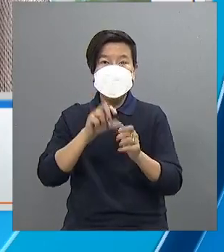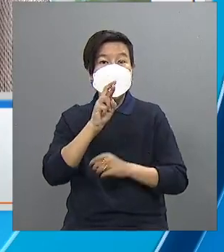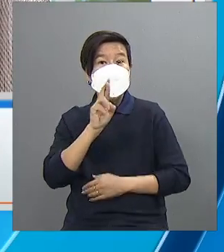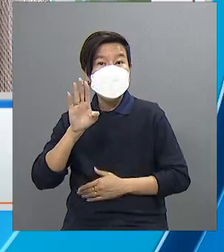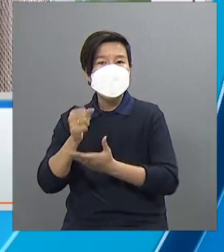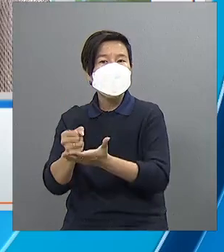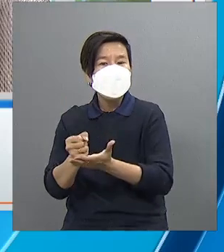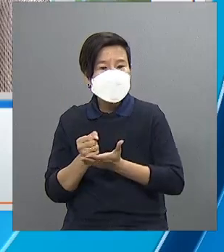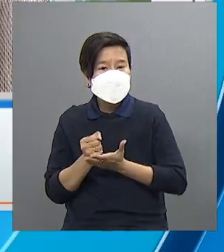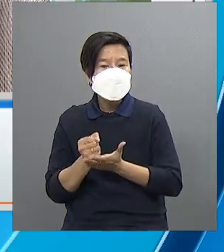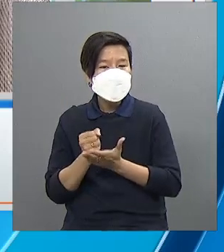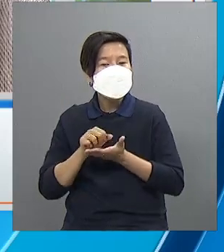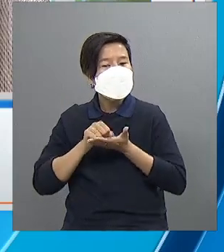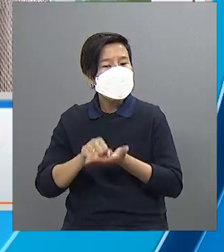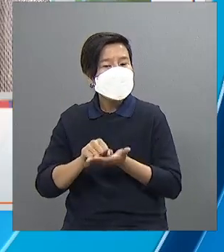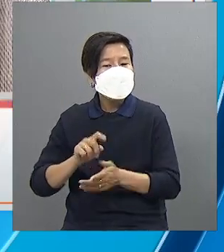ครั